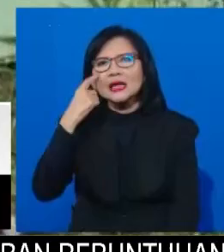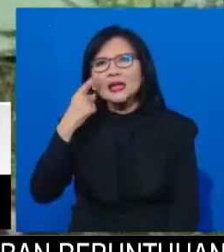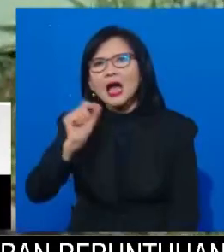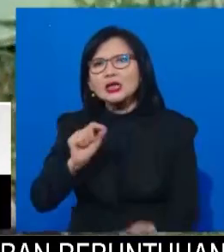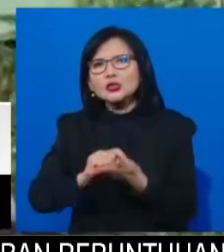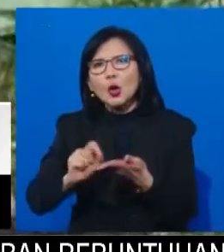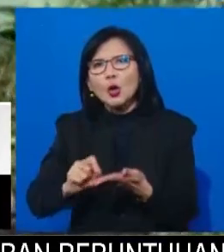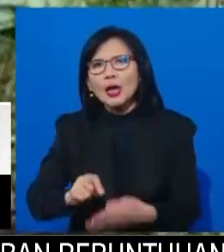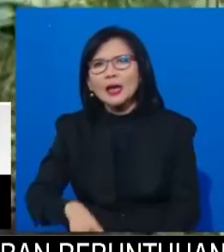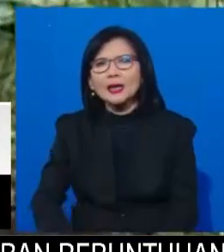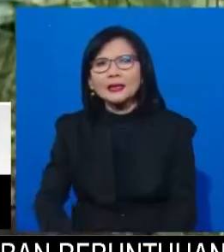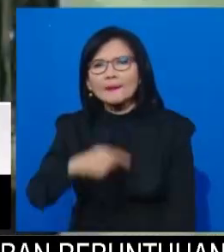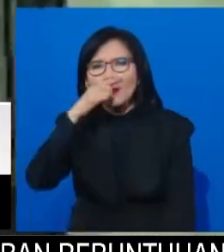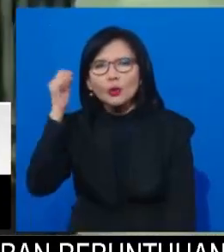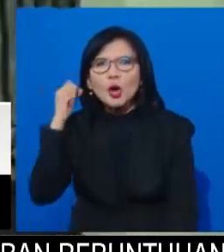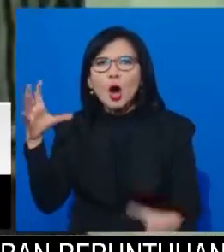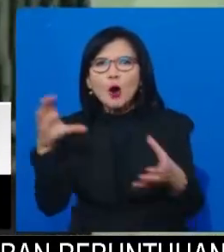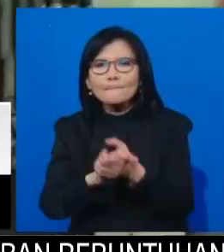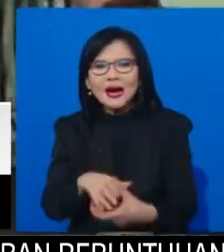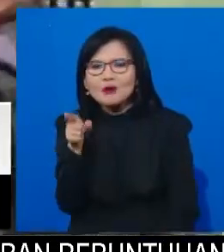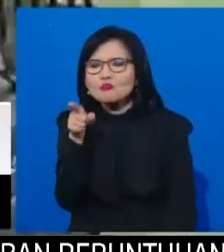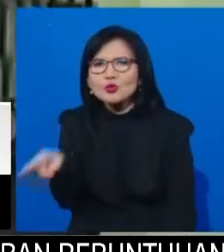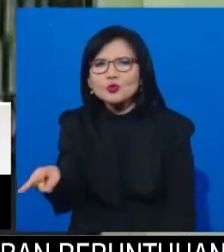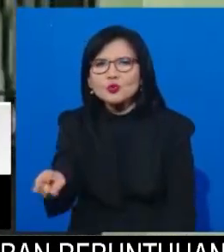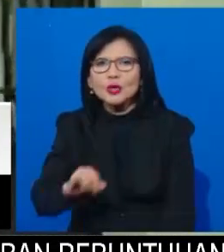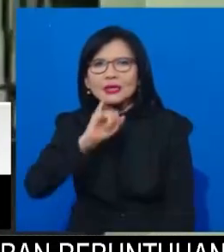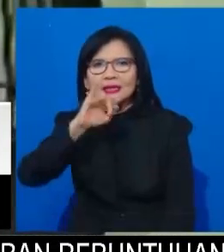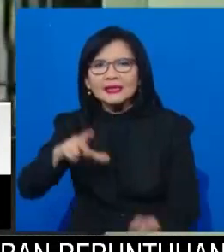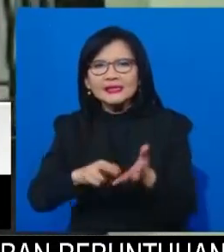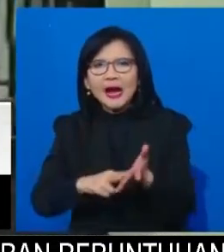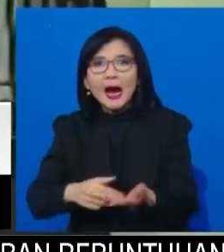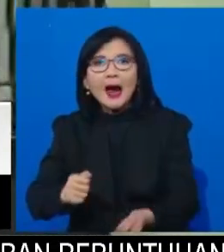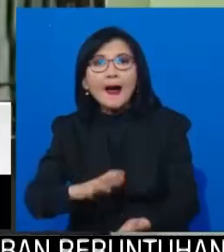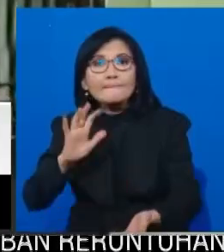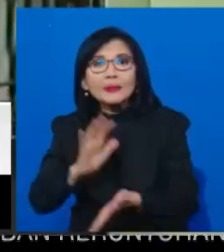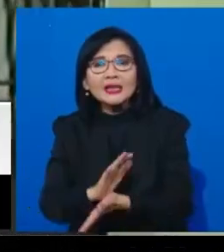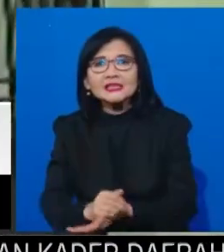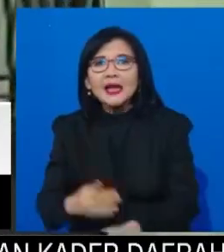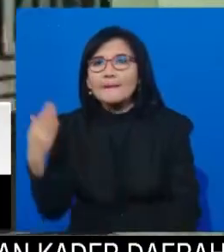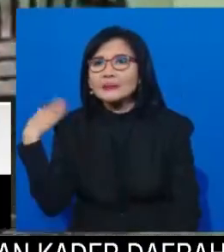sekolah dan orang tua kompak menuduh Ijang Suhandi, mantan PLT kepala sekolah,